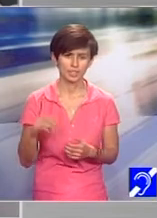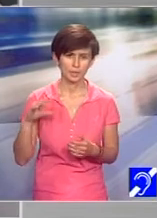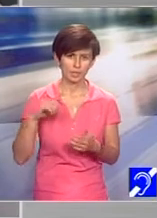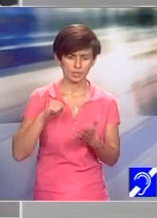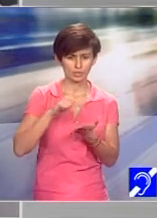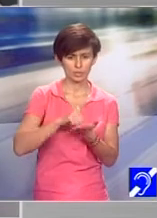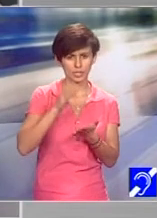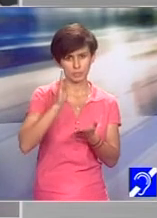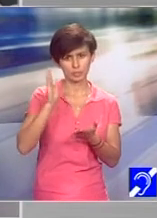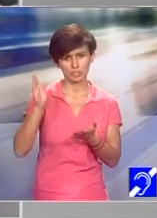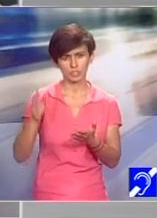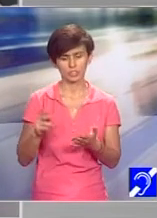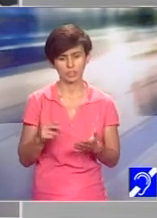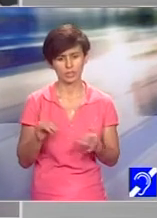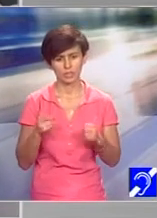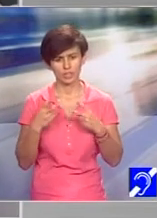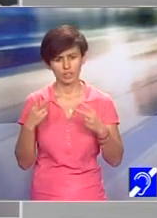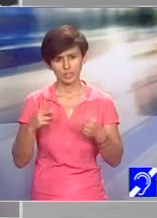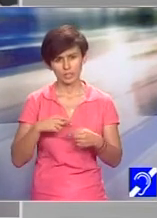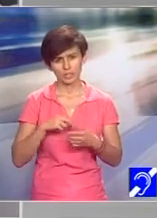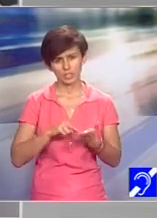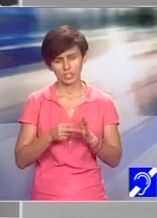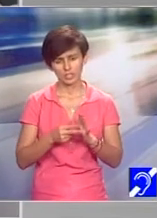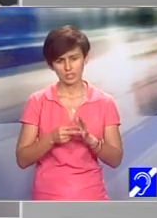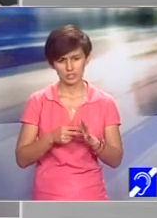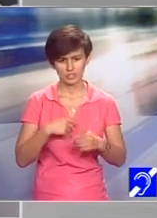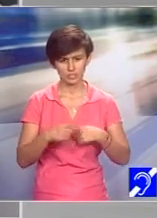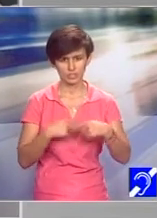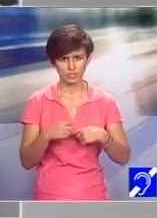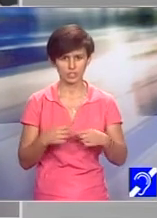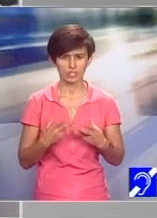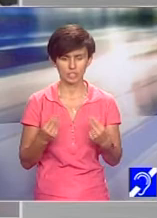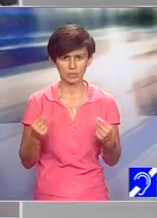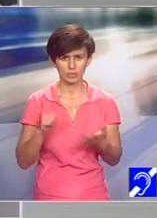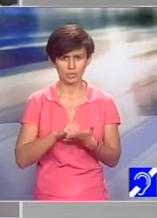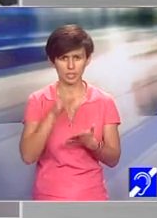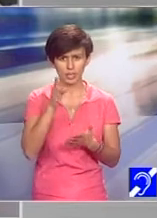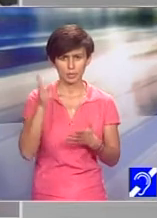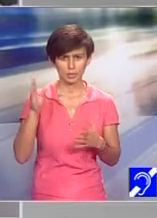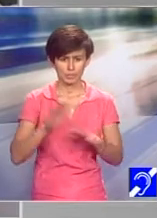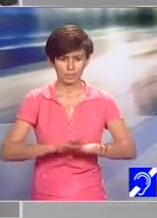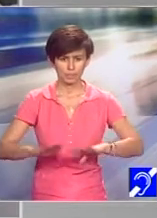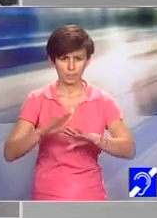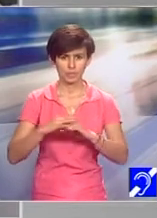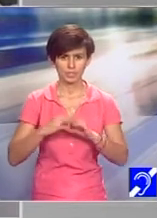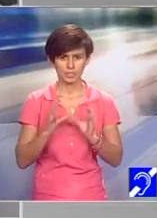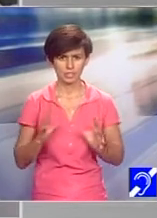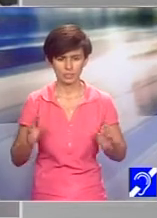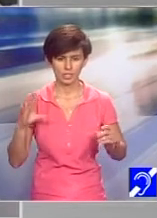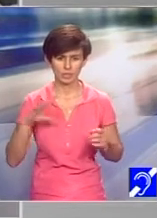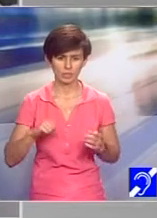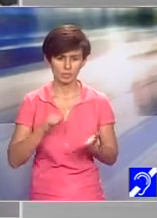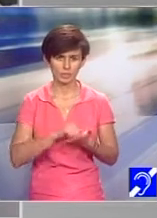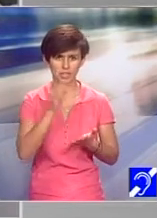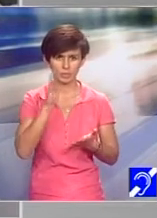de Asociația Națională, care se desfășoară în majoritatea bibliotecilor publice din România. O noapte la bibliotecă, un program